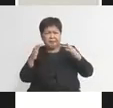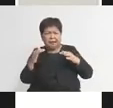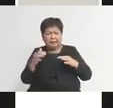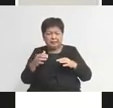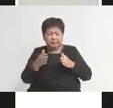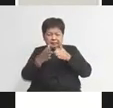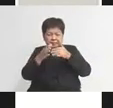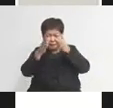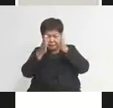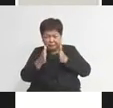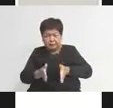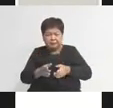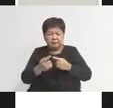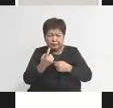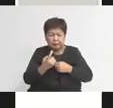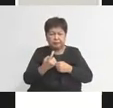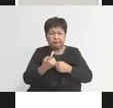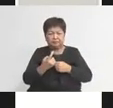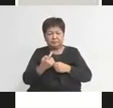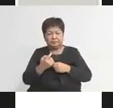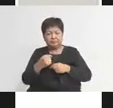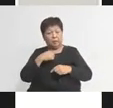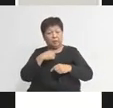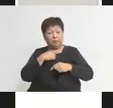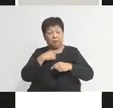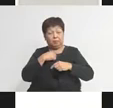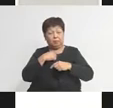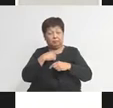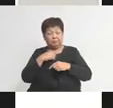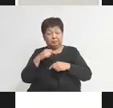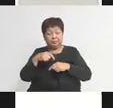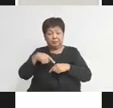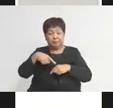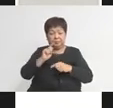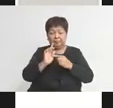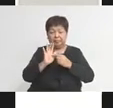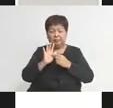When the registration for the NSM opens, I will